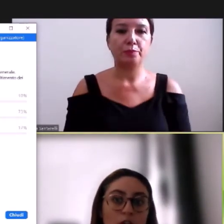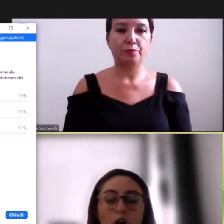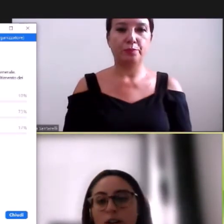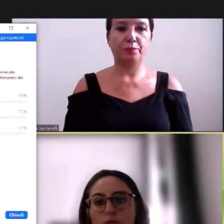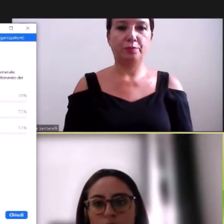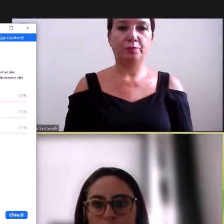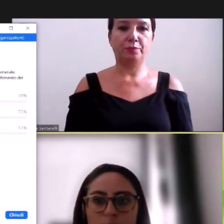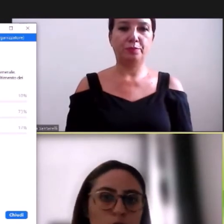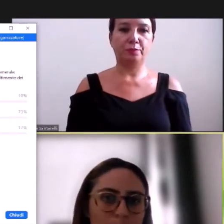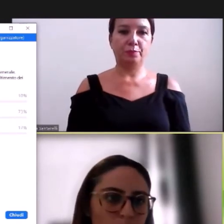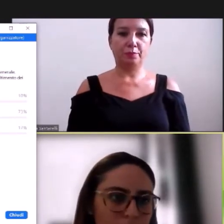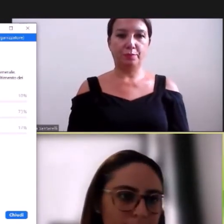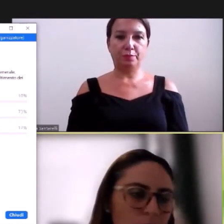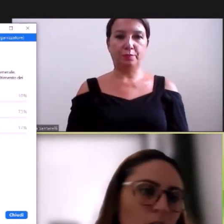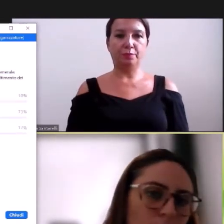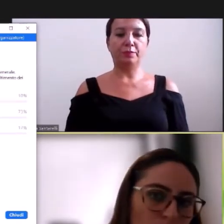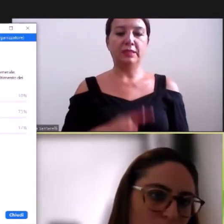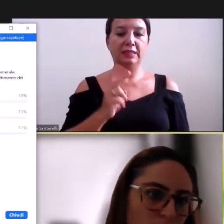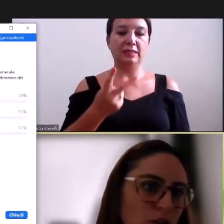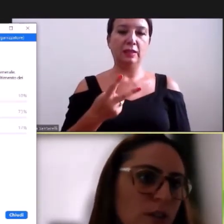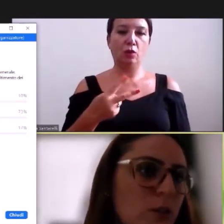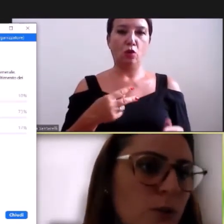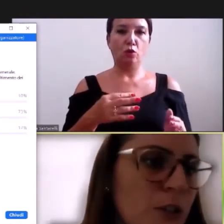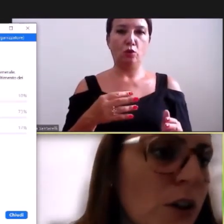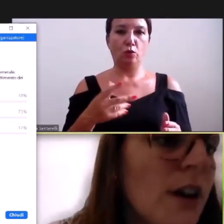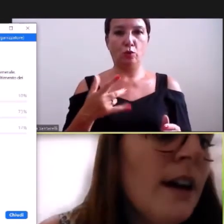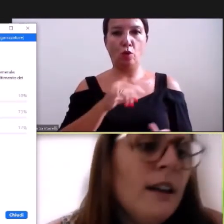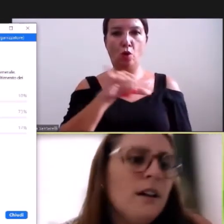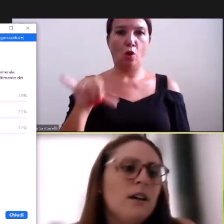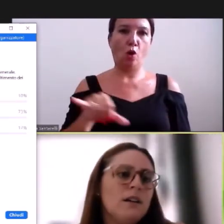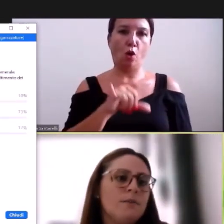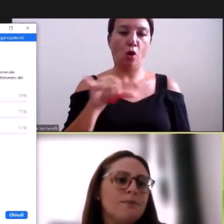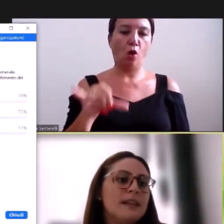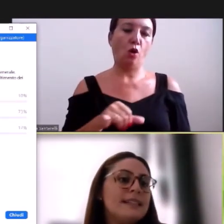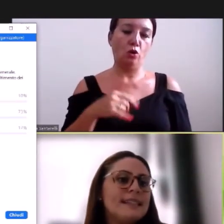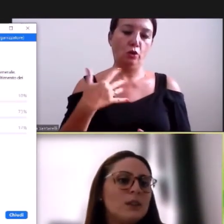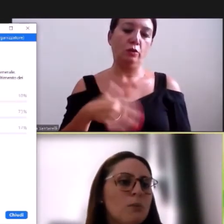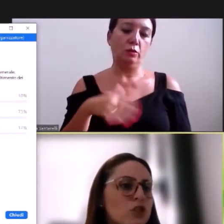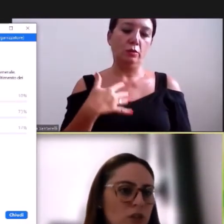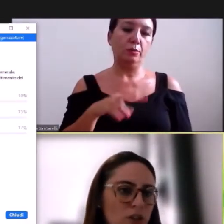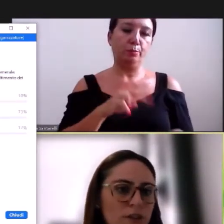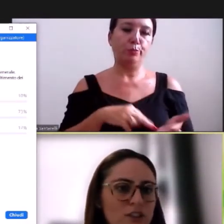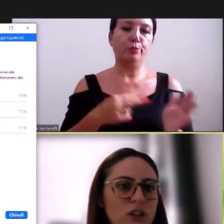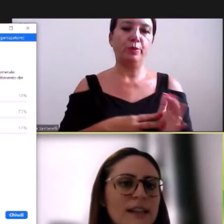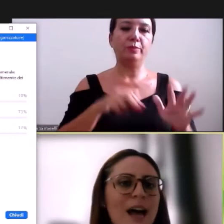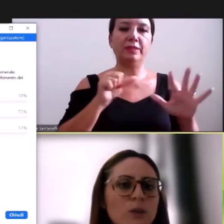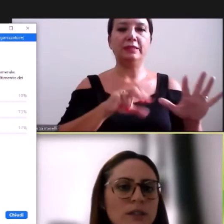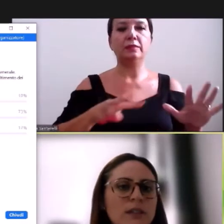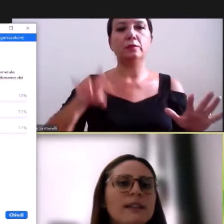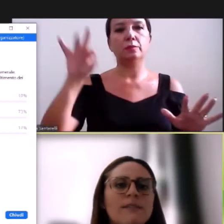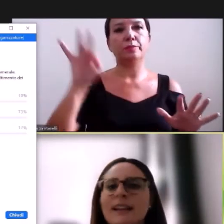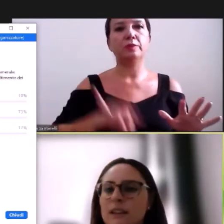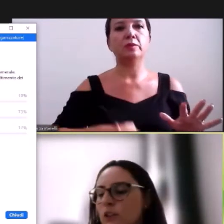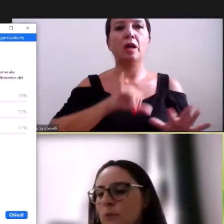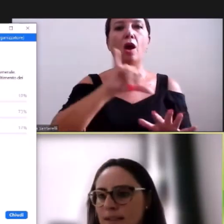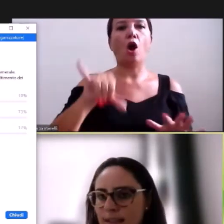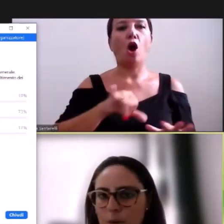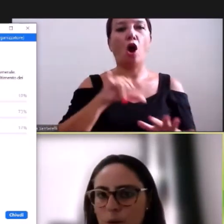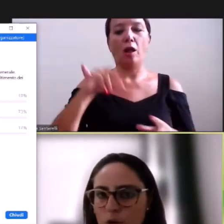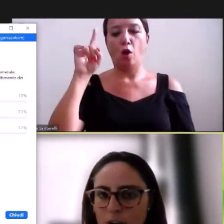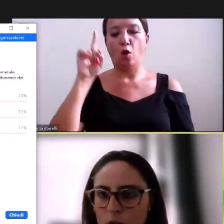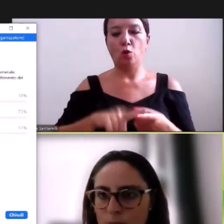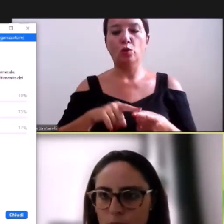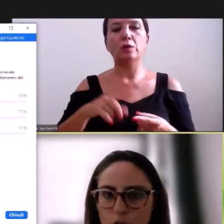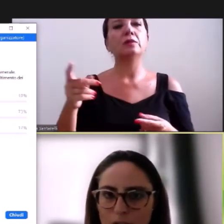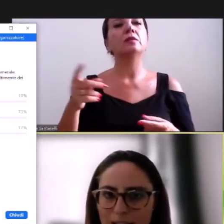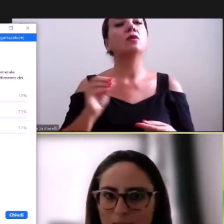E veniamo agli oli, un secondo elemento critico in questo nostro discorso. Il 62% degli oli vegetali esausti deriva da attività domestica,